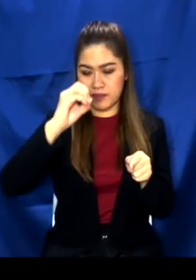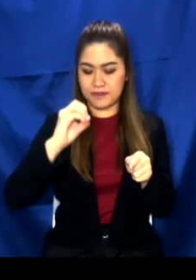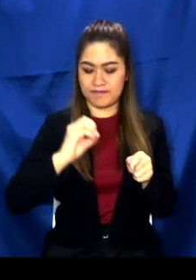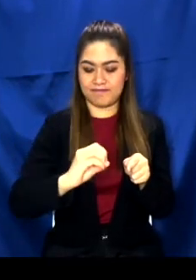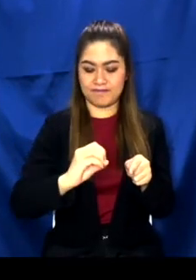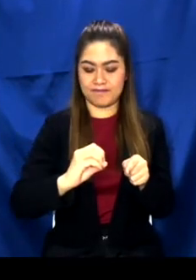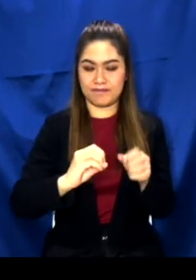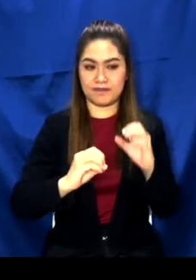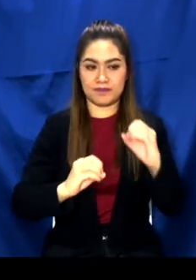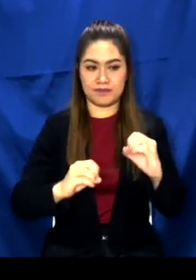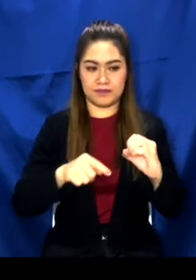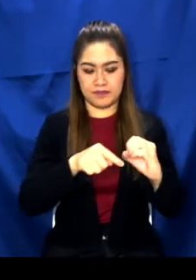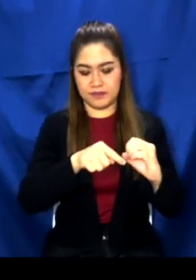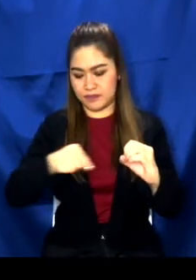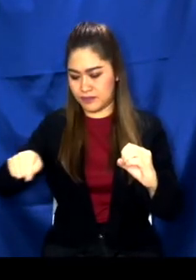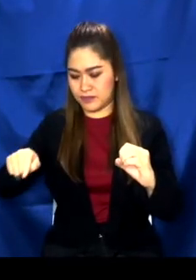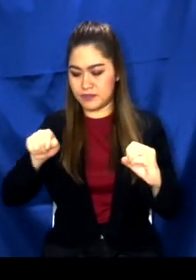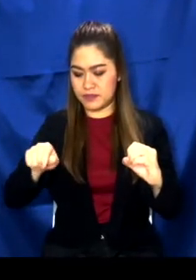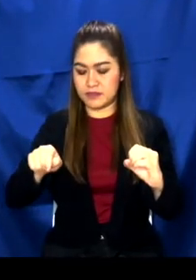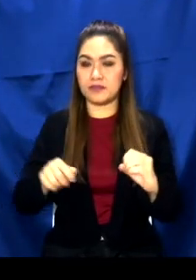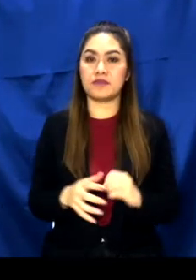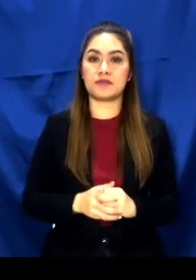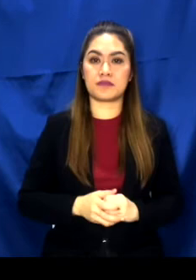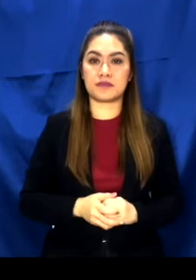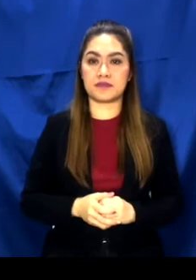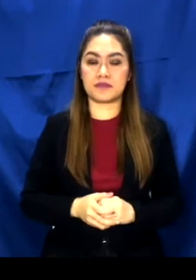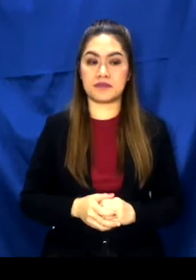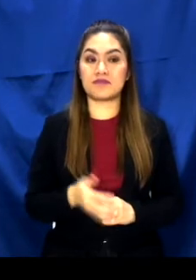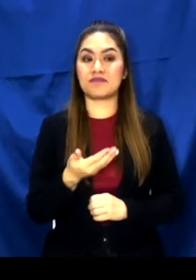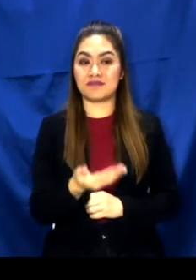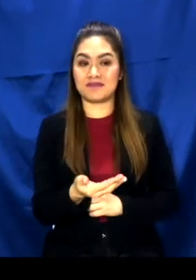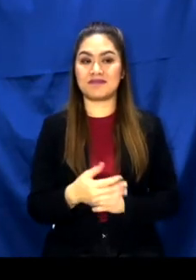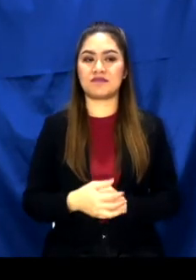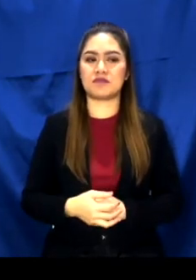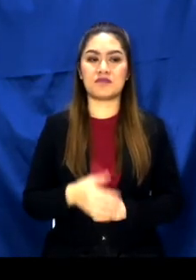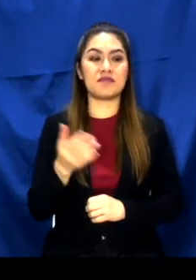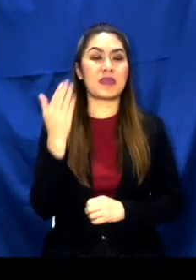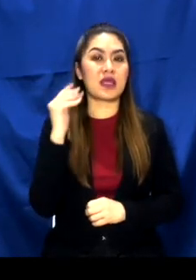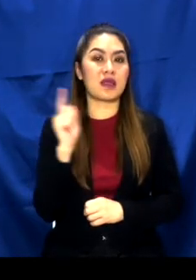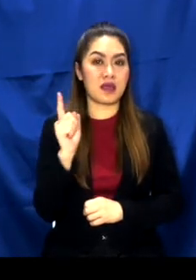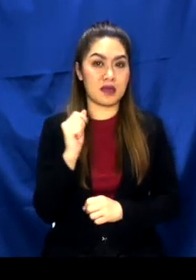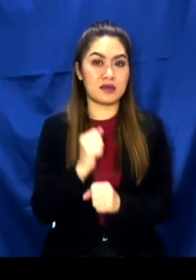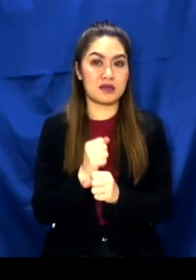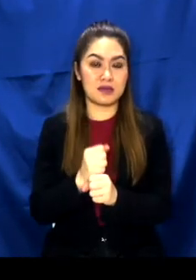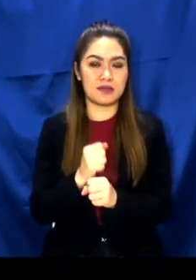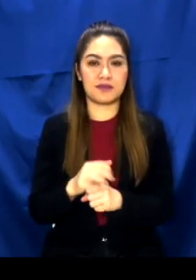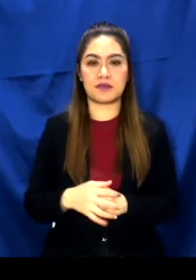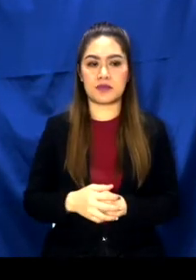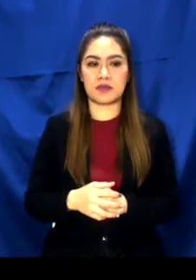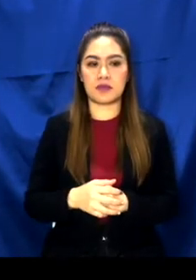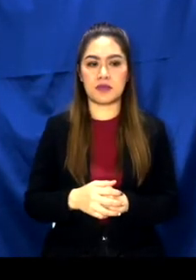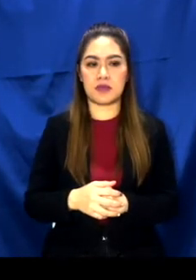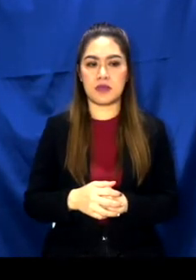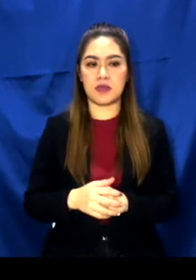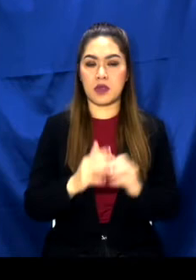ได้อันนี้นะคะเมื่อกี้เวลาเราจะ copy ม